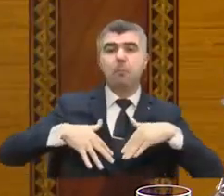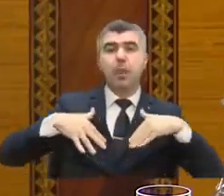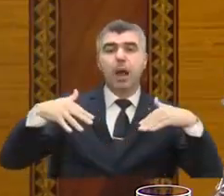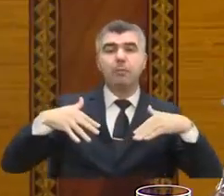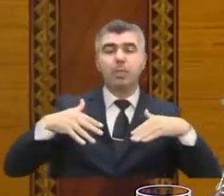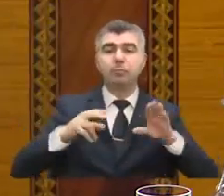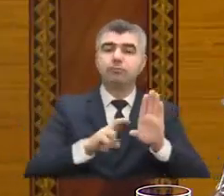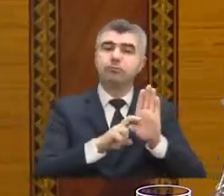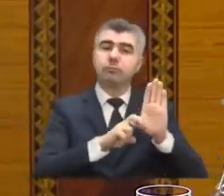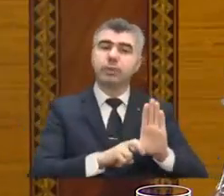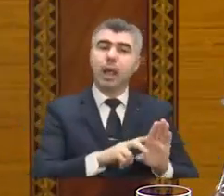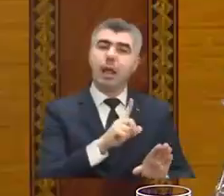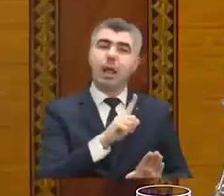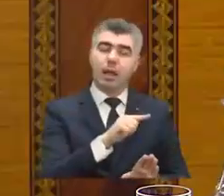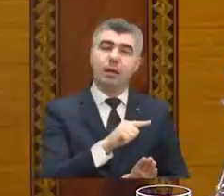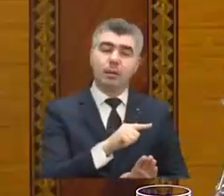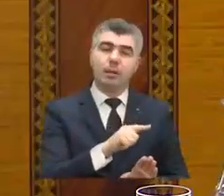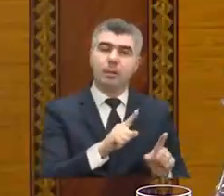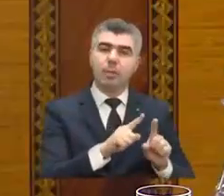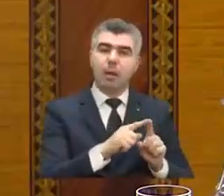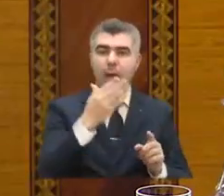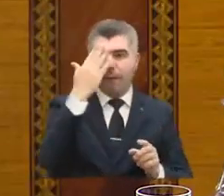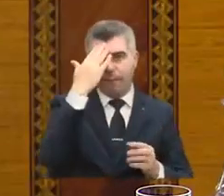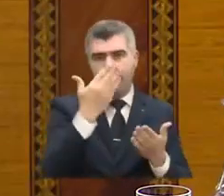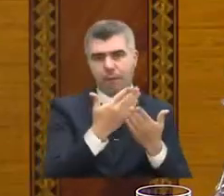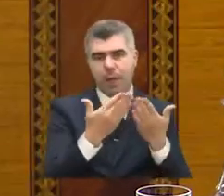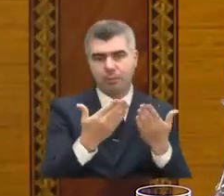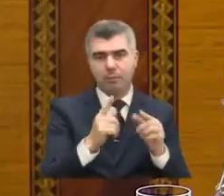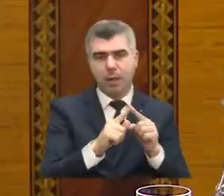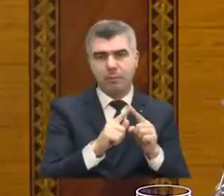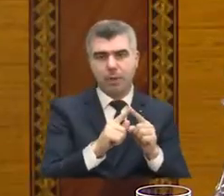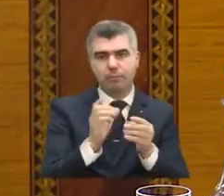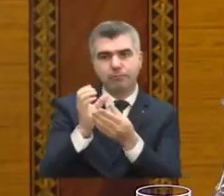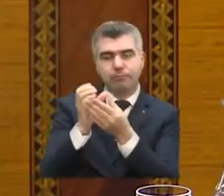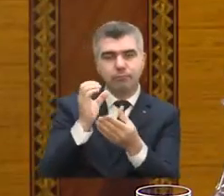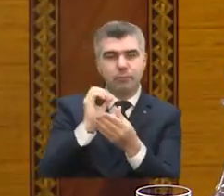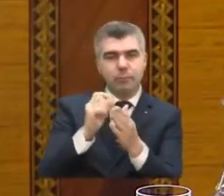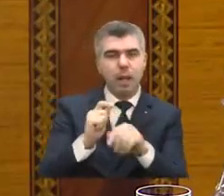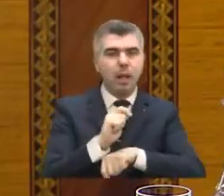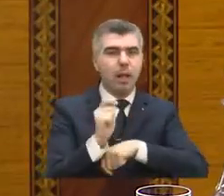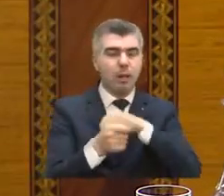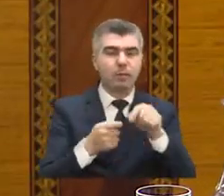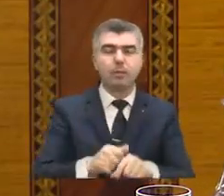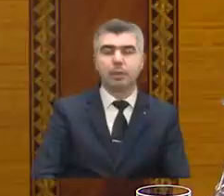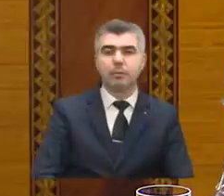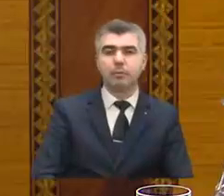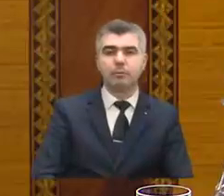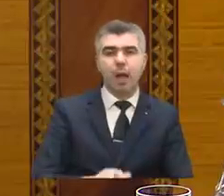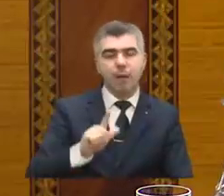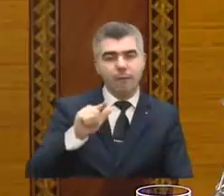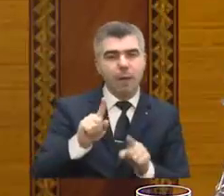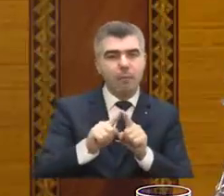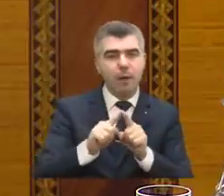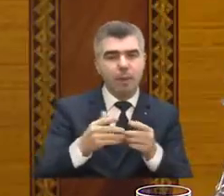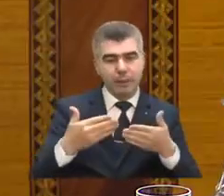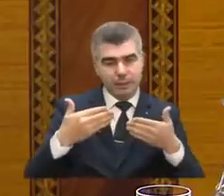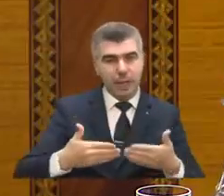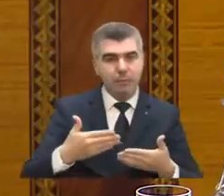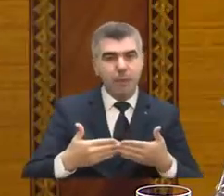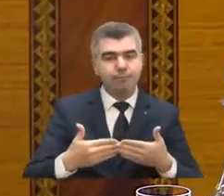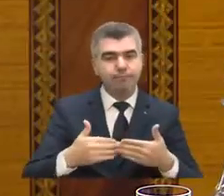وكان يعني فاهم الأهمية ديال النقل المزدوج، وكذلك مؤمن بأنه الوتيرة الذي يسير